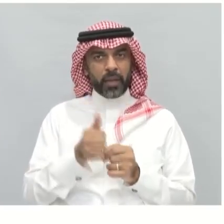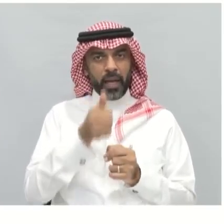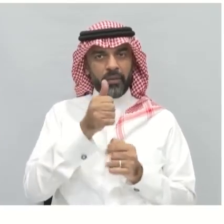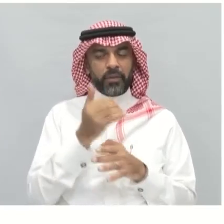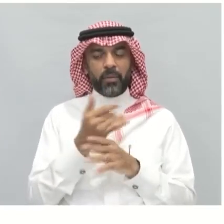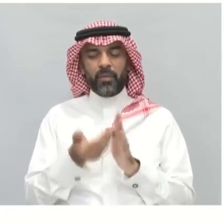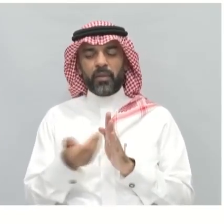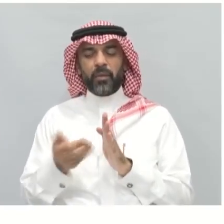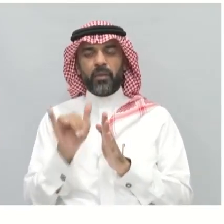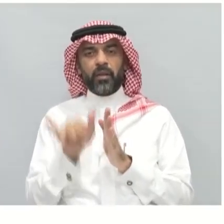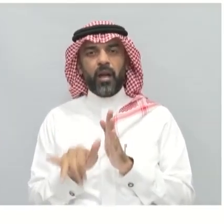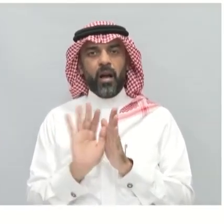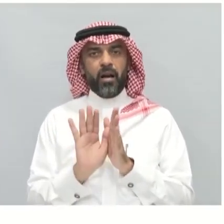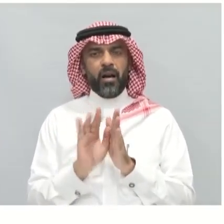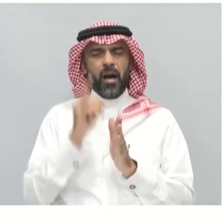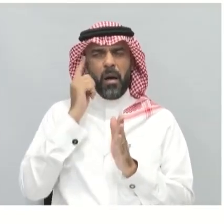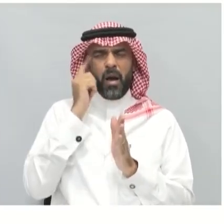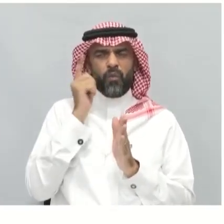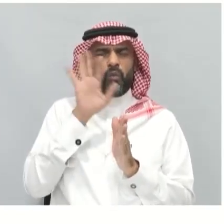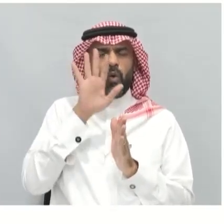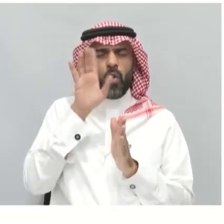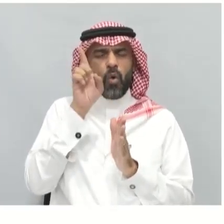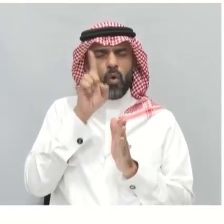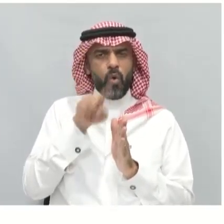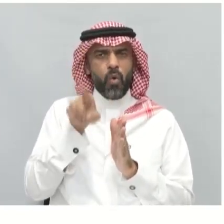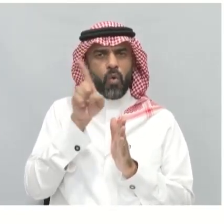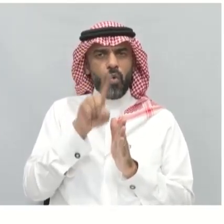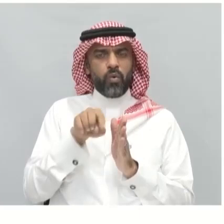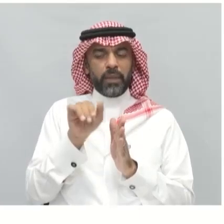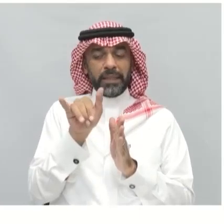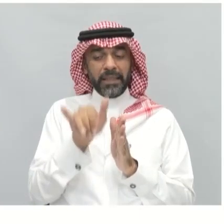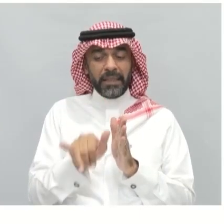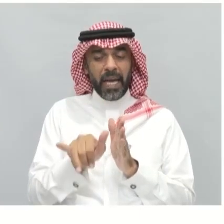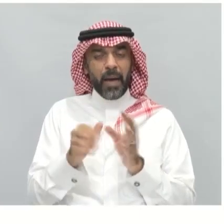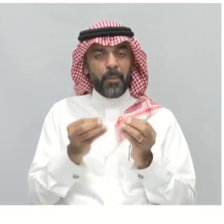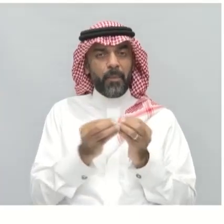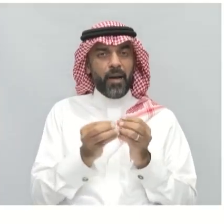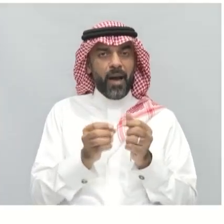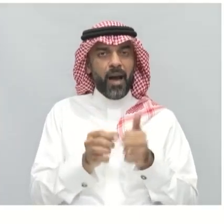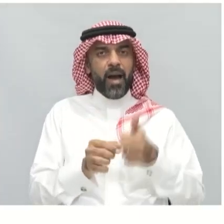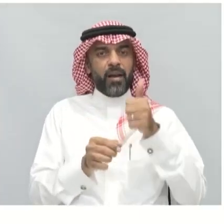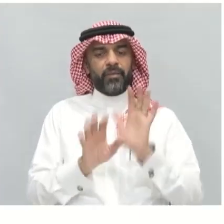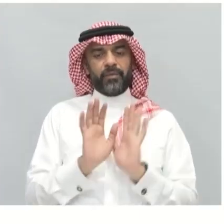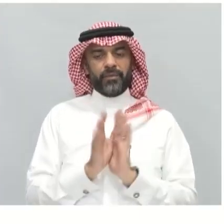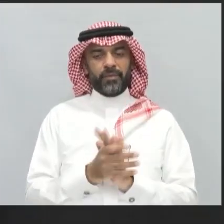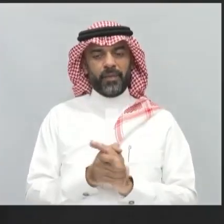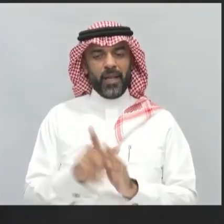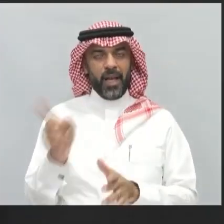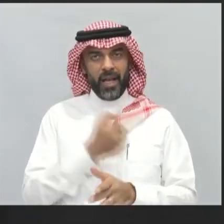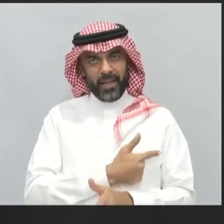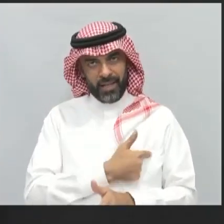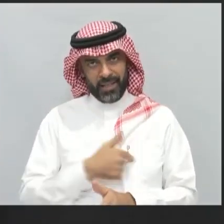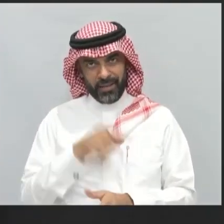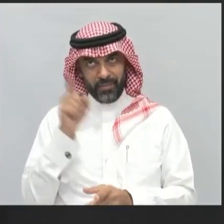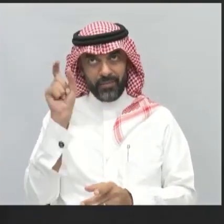هذا بالنسبه للاسماء وكذلك سنعود لتطبيق هذه القاعده مع الافعال مع